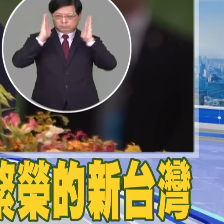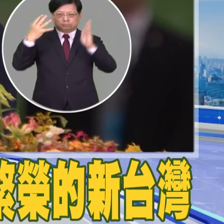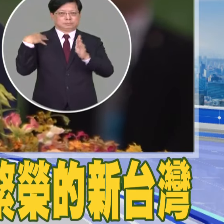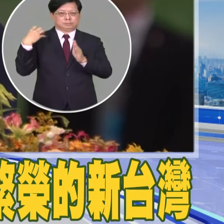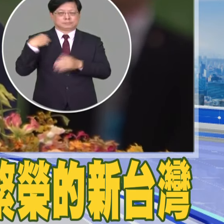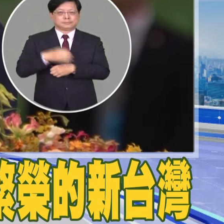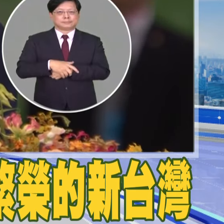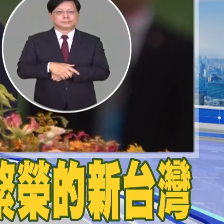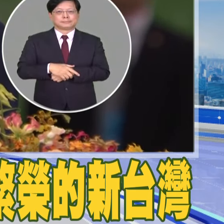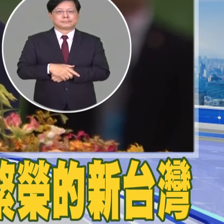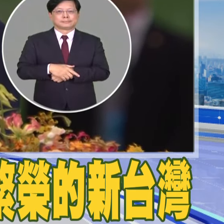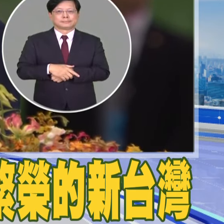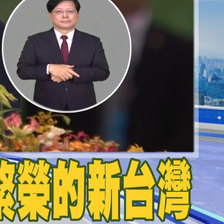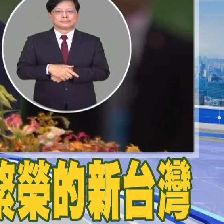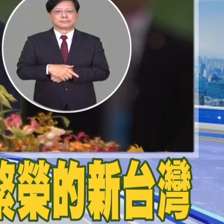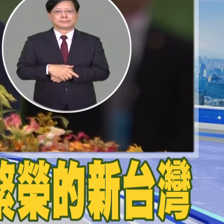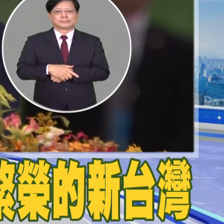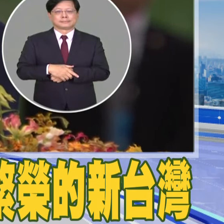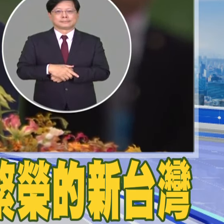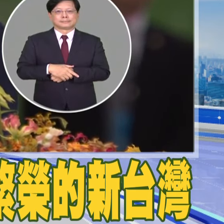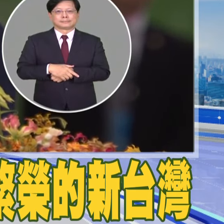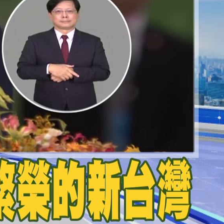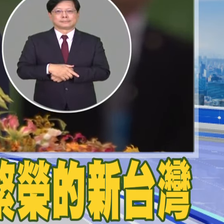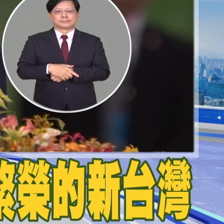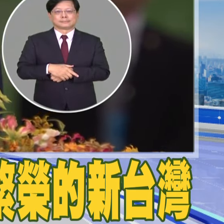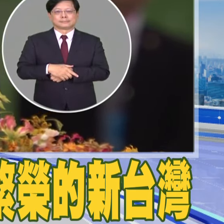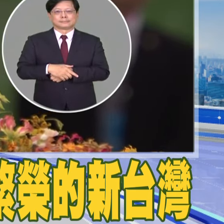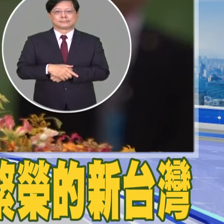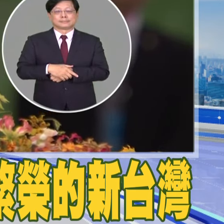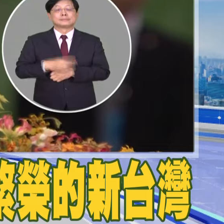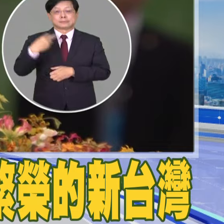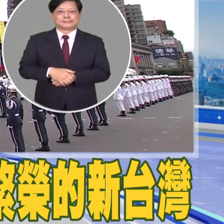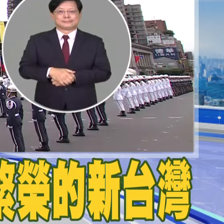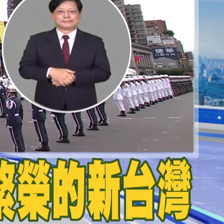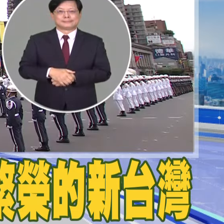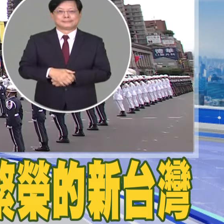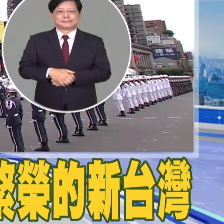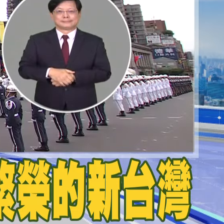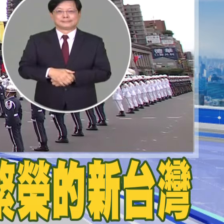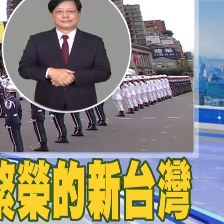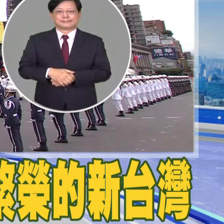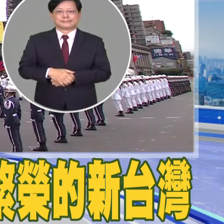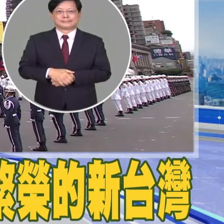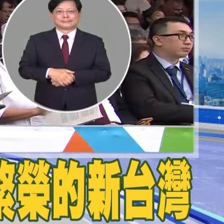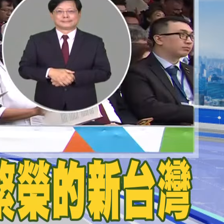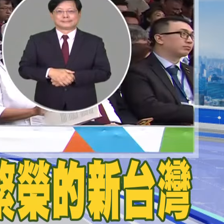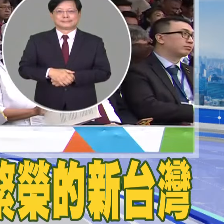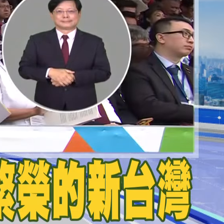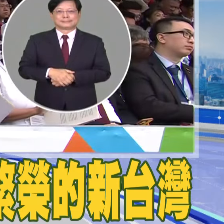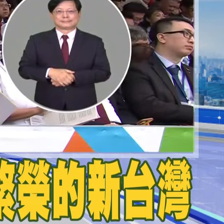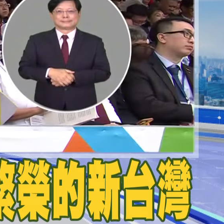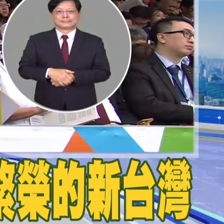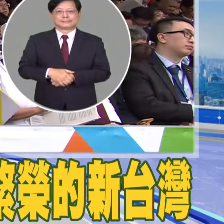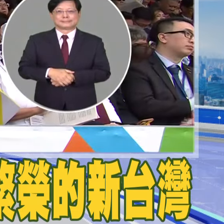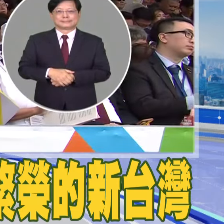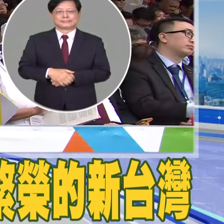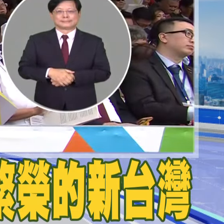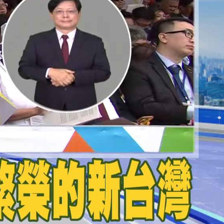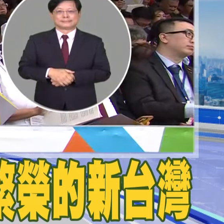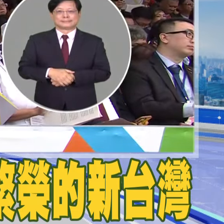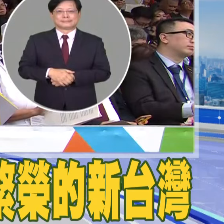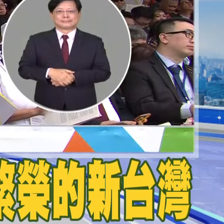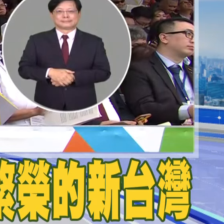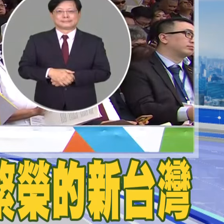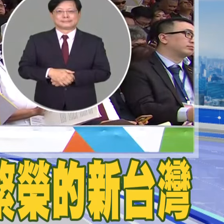职演说。对外关系上，赖清德将秉持四个坚持，不卑不亢，维持现状，也呼吁中国停止对台湾文攻武